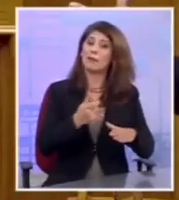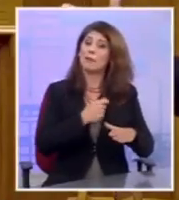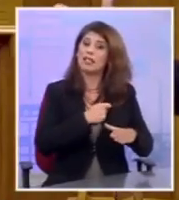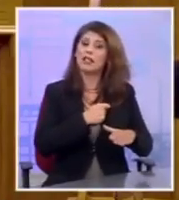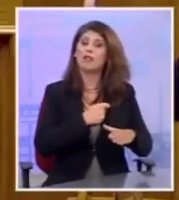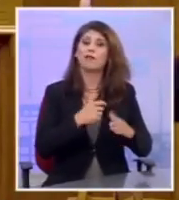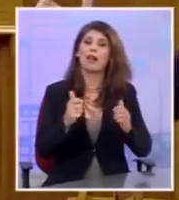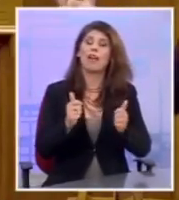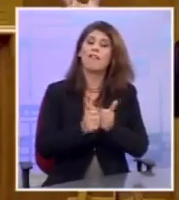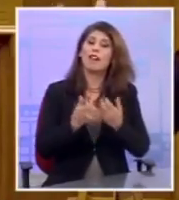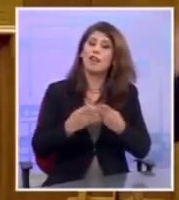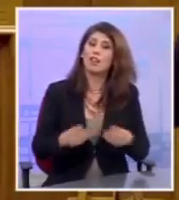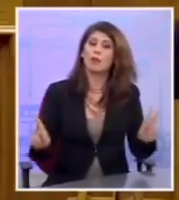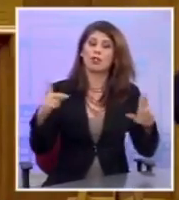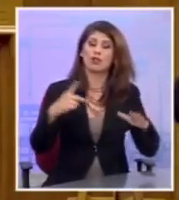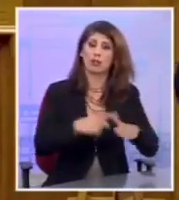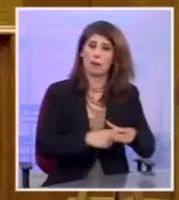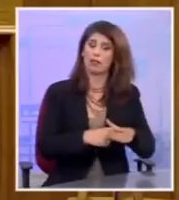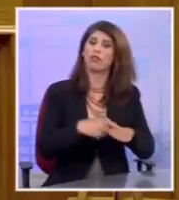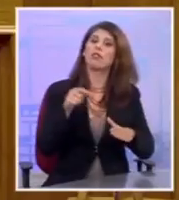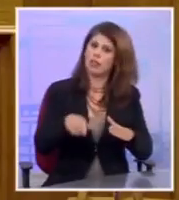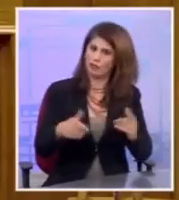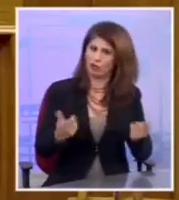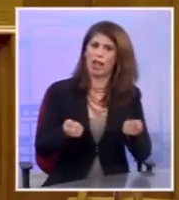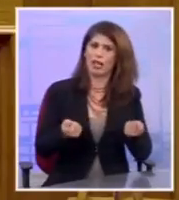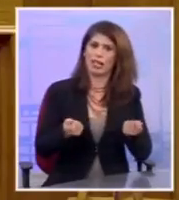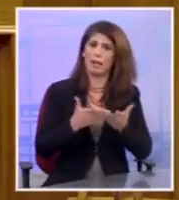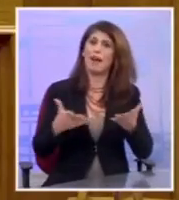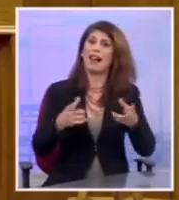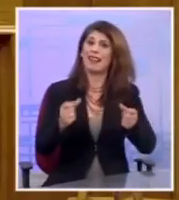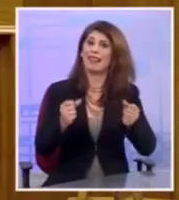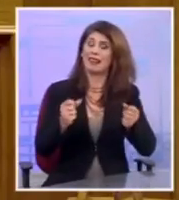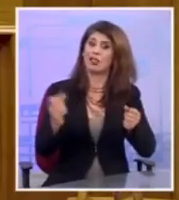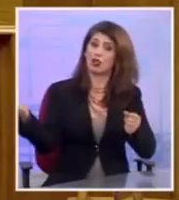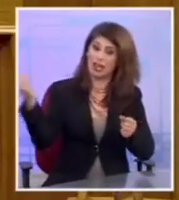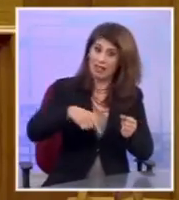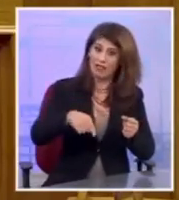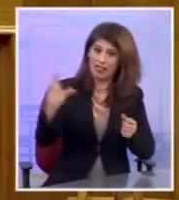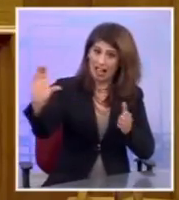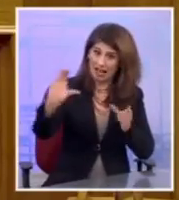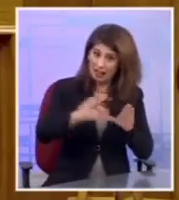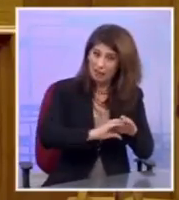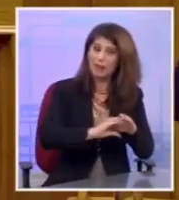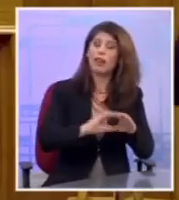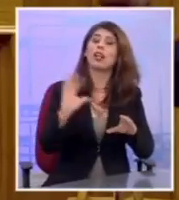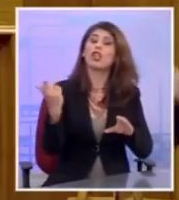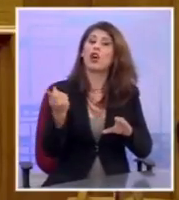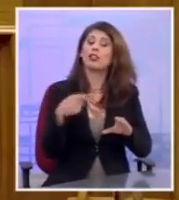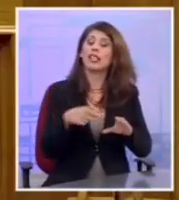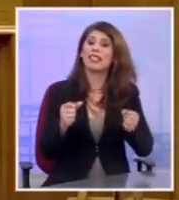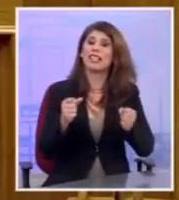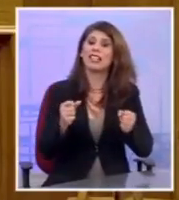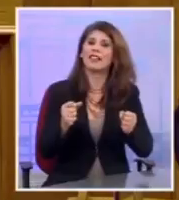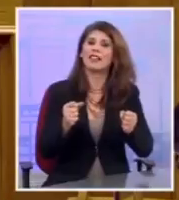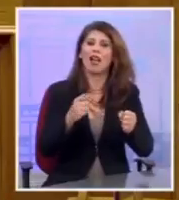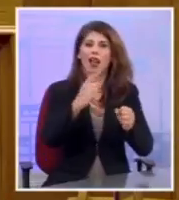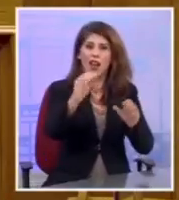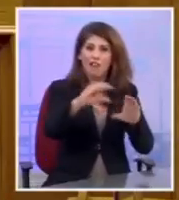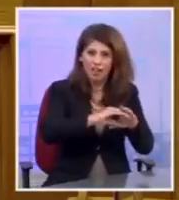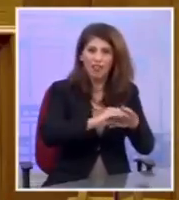στη φελευθεροποίηση των τραπεζών και έτσι έγινε η μεγάλη κρίση. Όταν ήρθαν αυτά τα χρήματα και όταν ήρθε η κρίση, φύγανε αυτά